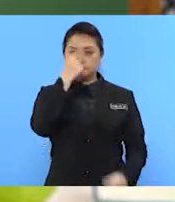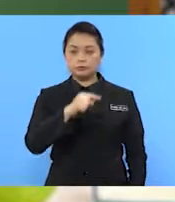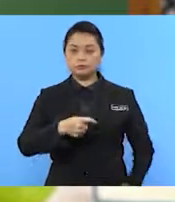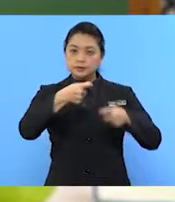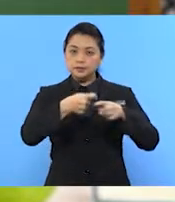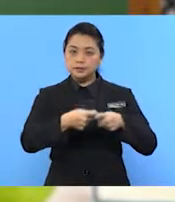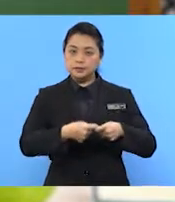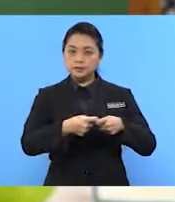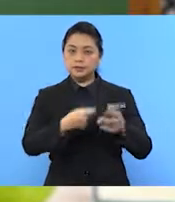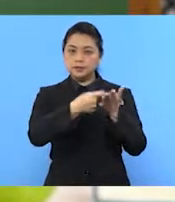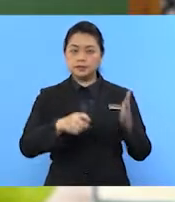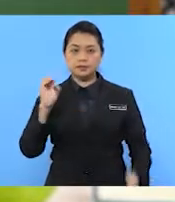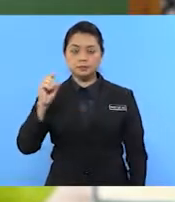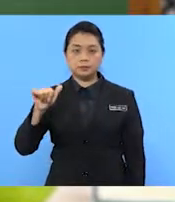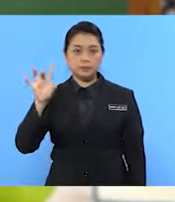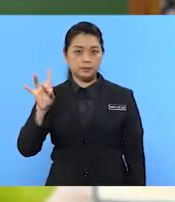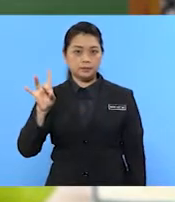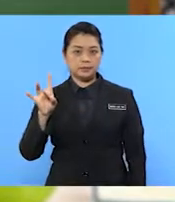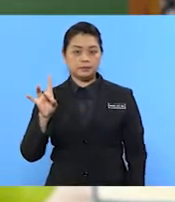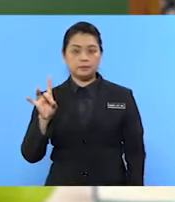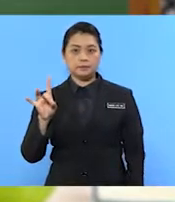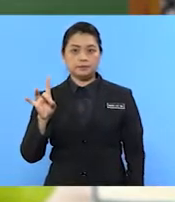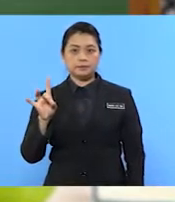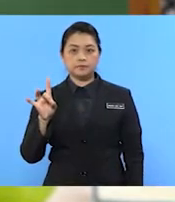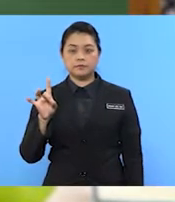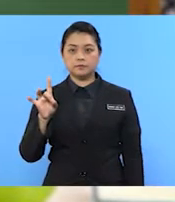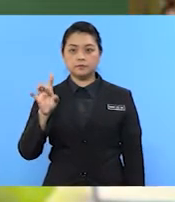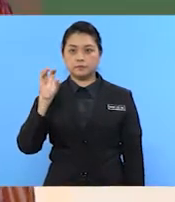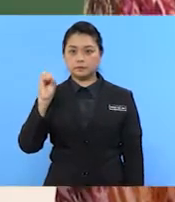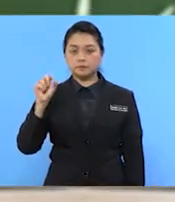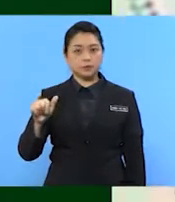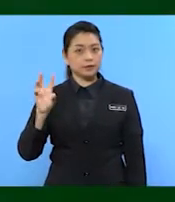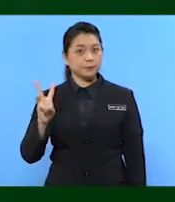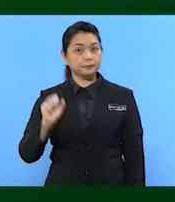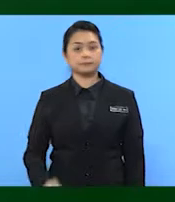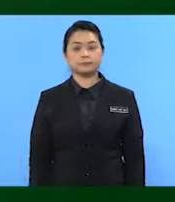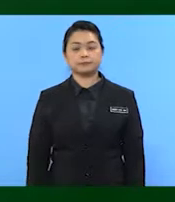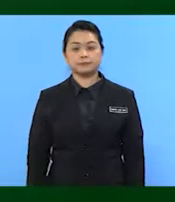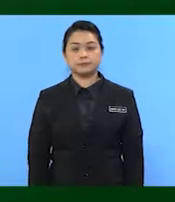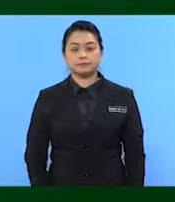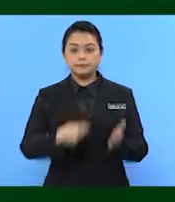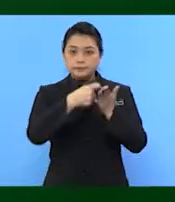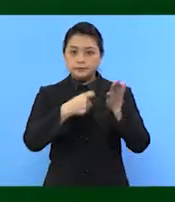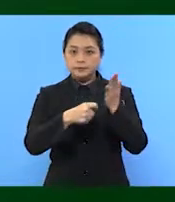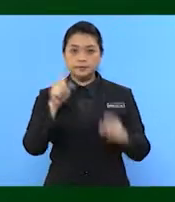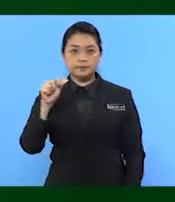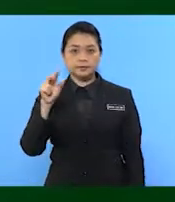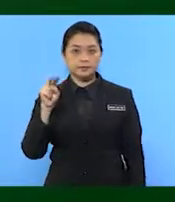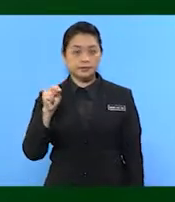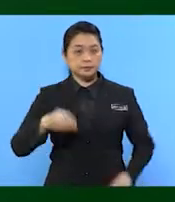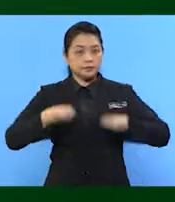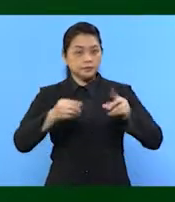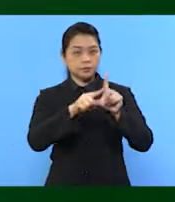menentukan nilai sifar perpuluhan 8 kepada sifar perpuluhan 6. Nilai tangen bagi